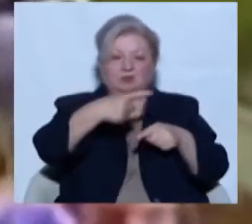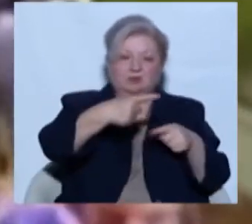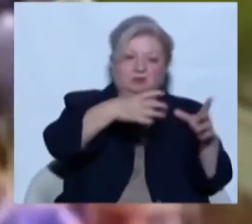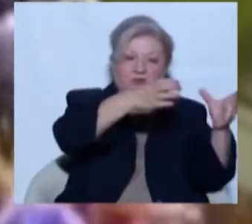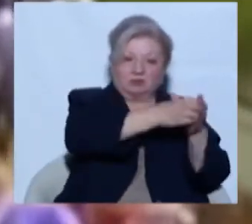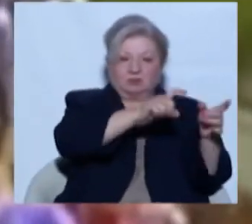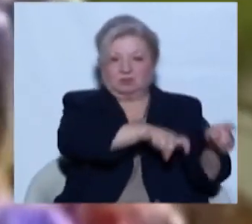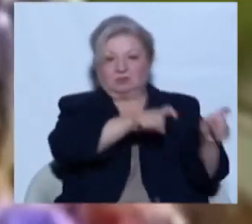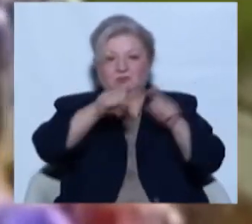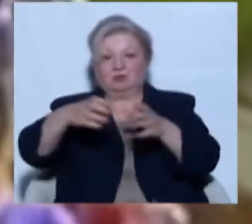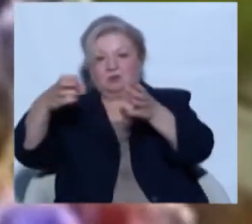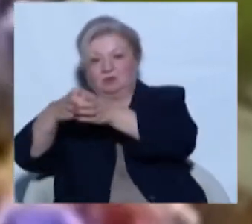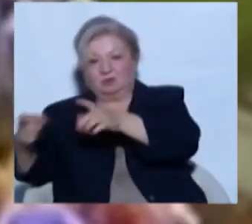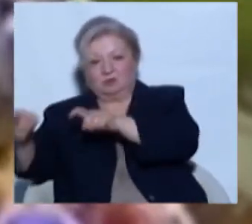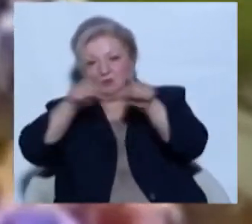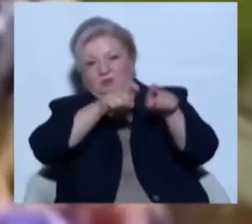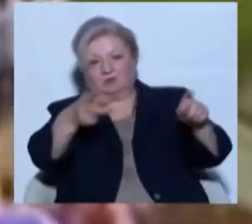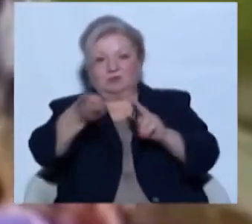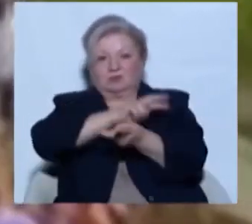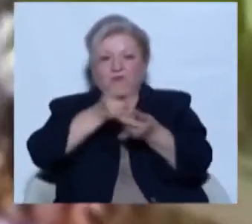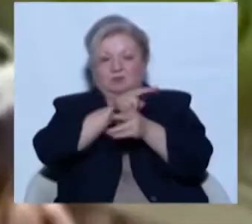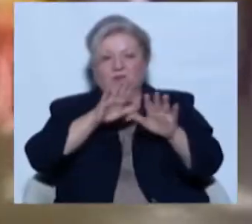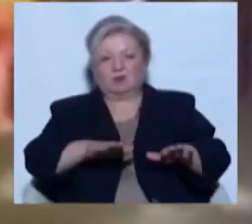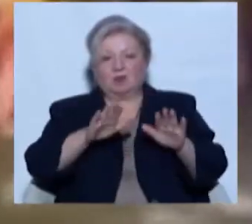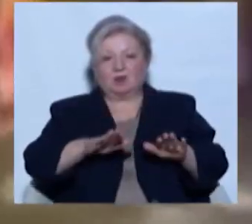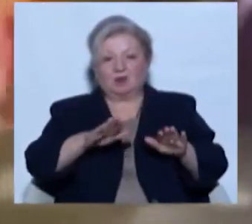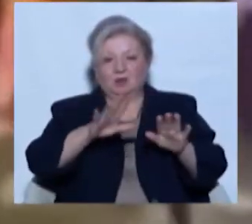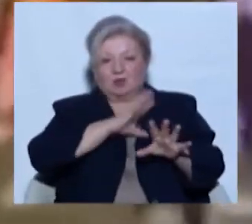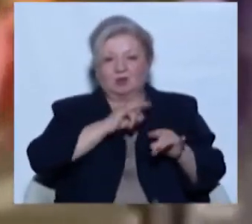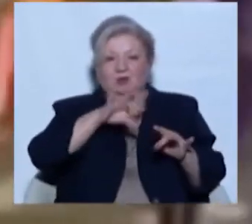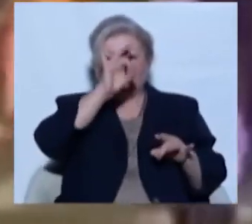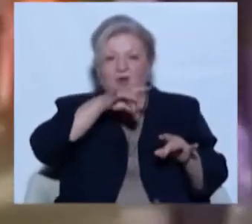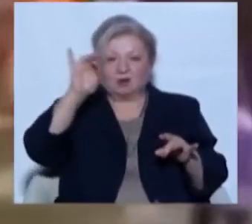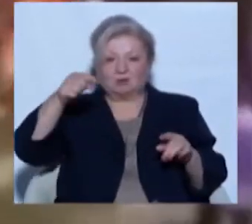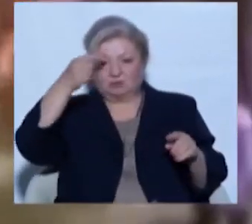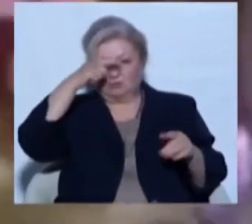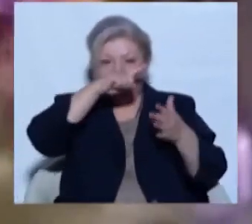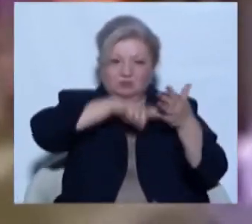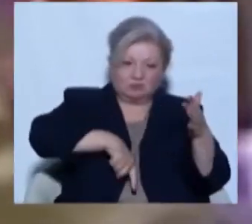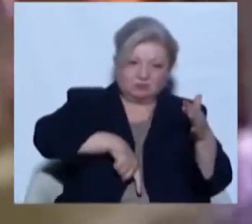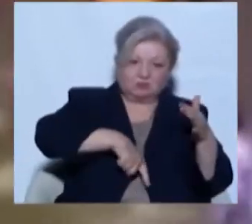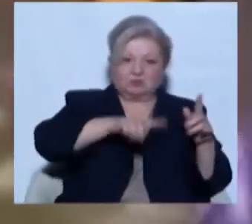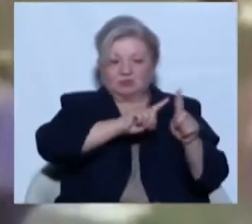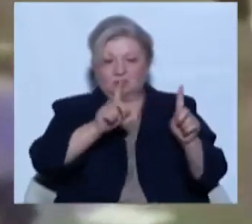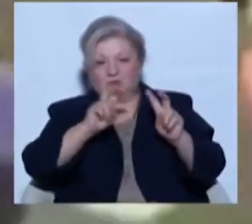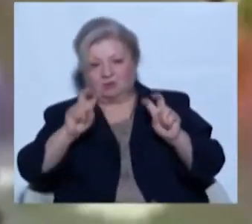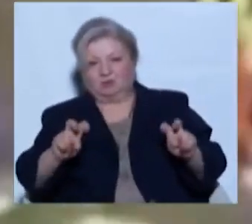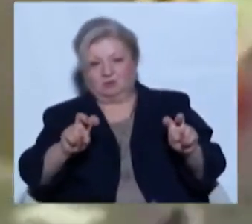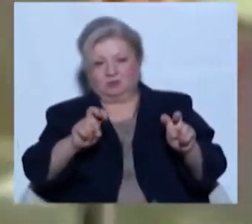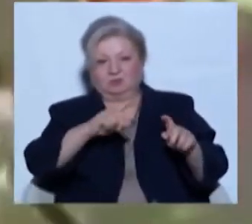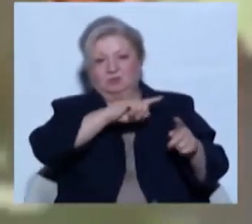მეორეში, ადგილნაცვალი პირები იცვლიდნენ ადგილს რელიგიური მრწამსის ან ეთნიკური ნიშნის